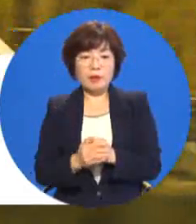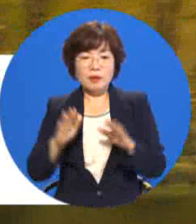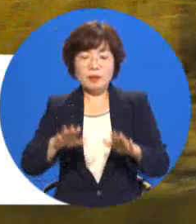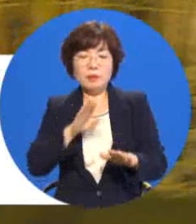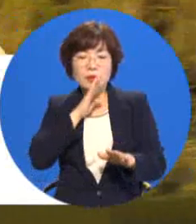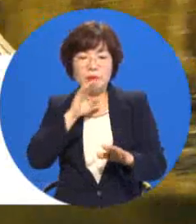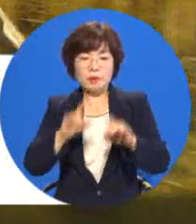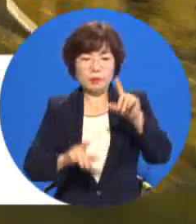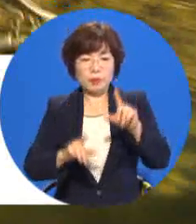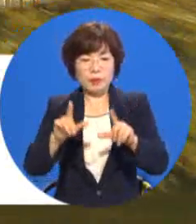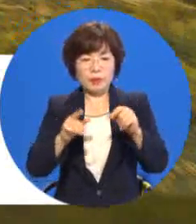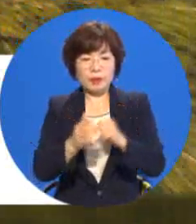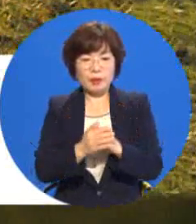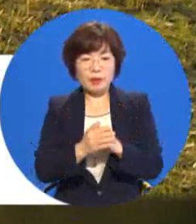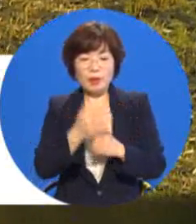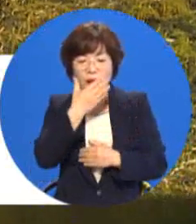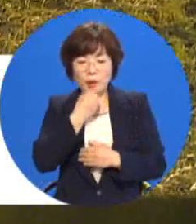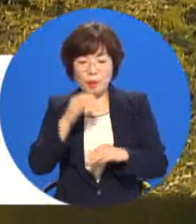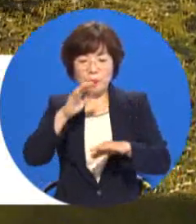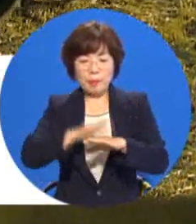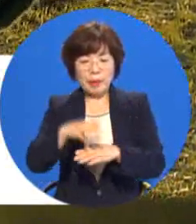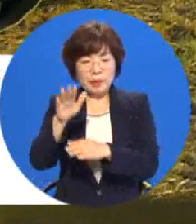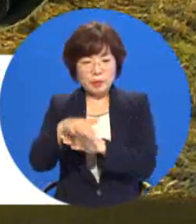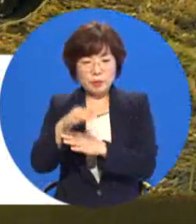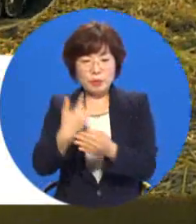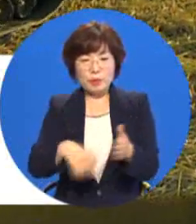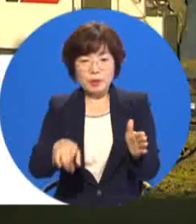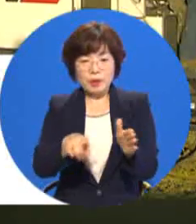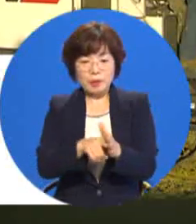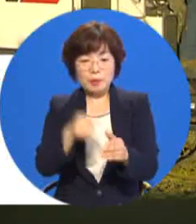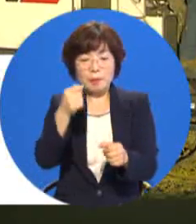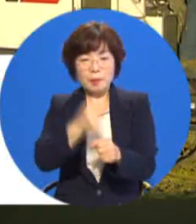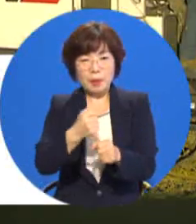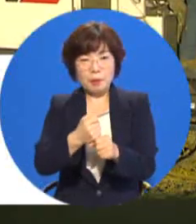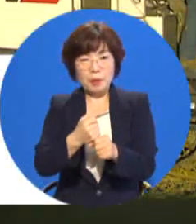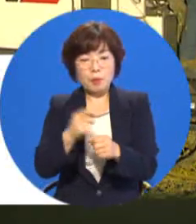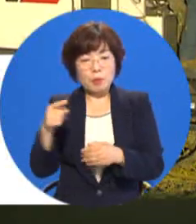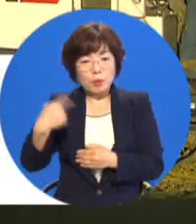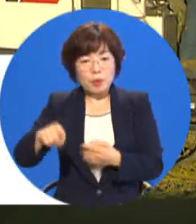도시로 떠나는 게 현실입니다. 행복한 농촌을 만들 수 있는